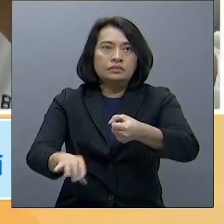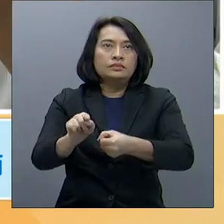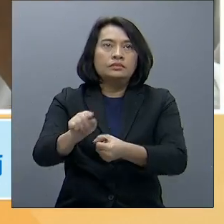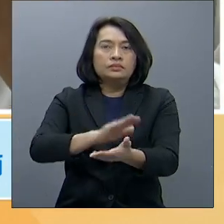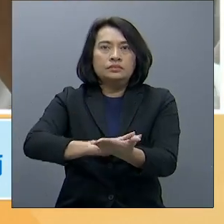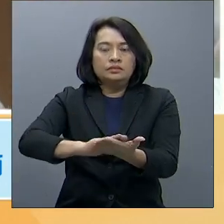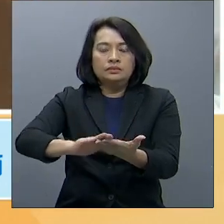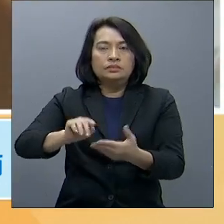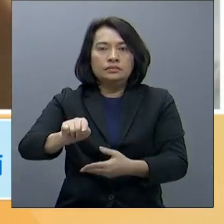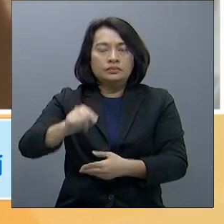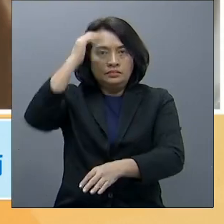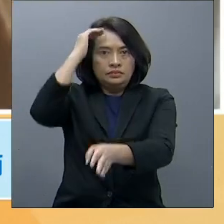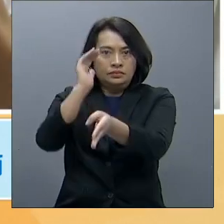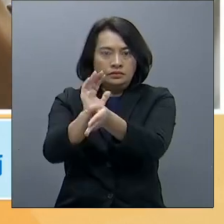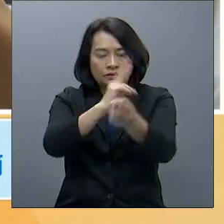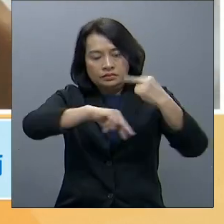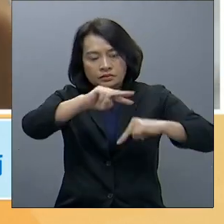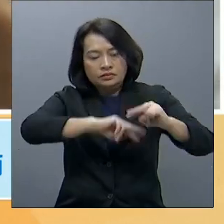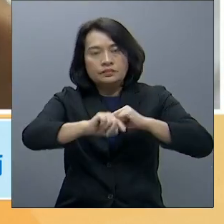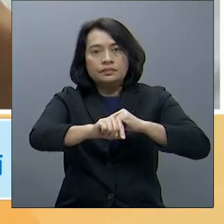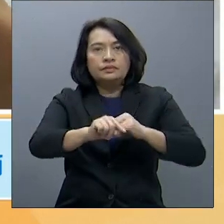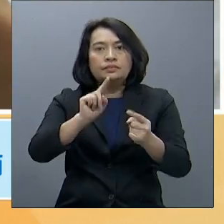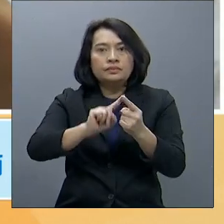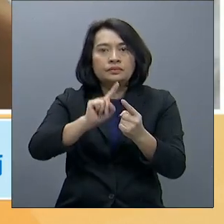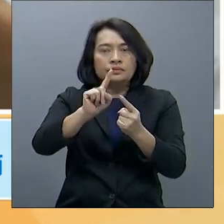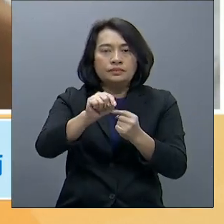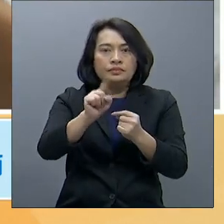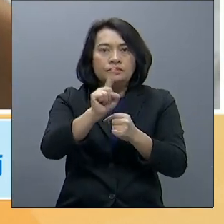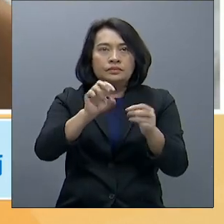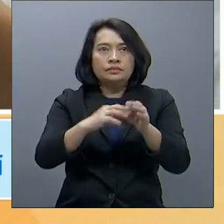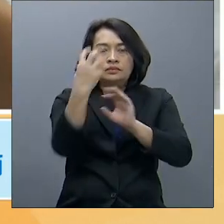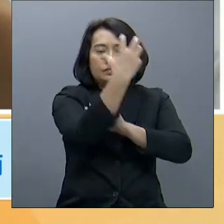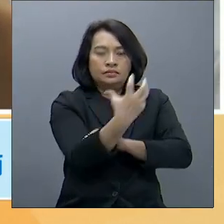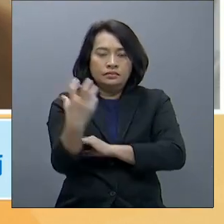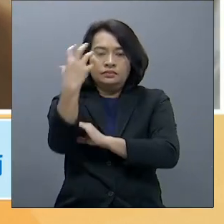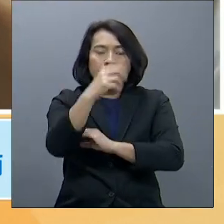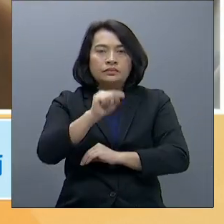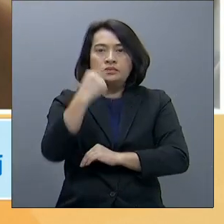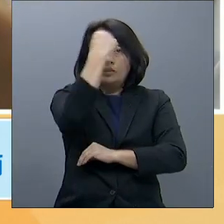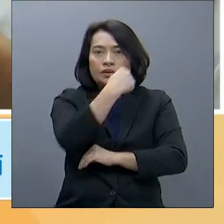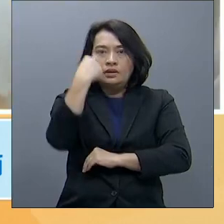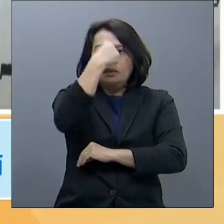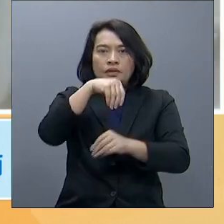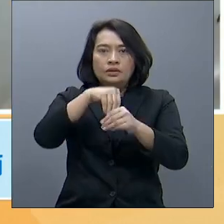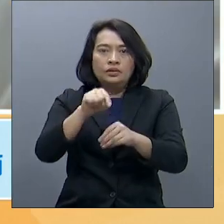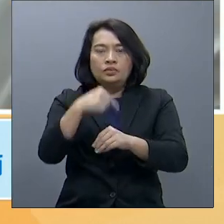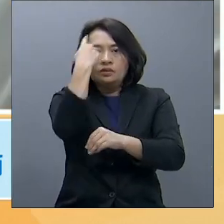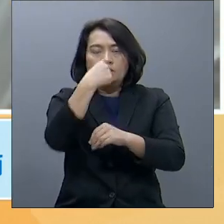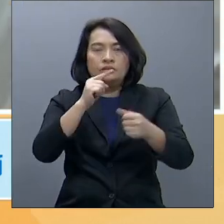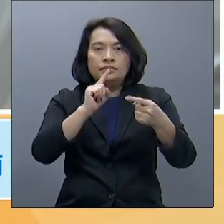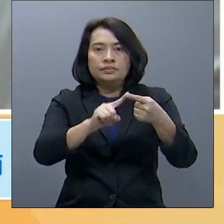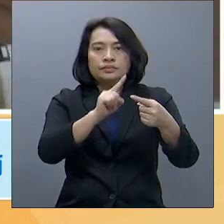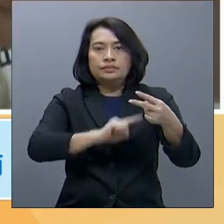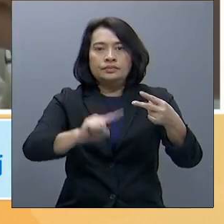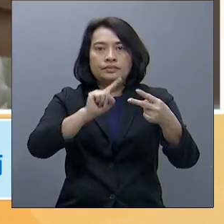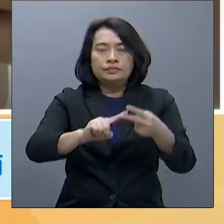หลังจากนี้ตำรวจจะต้องไปตรวจสอบนะคะว่า1เพจนี้ที่มีการชักชวนเป็นใครอยู่เบื้องหลังกันแน่2บัญชี